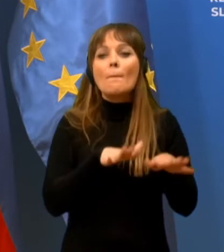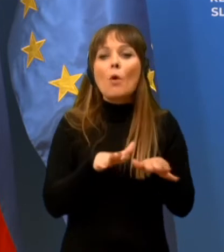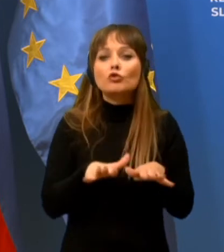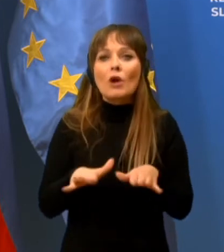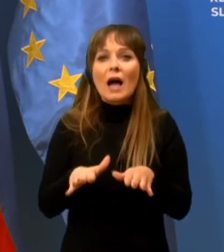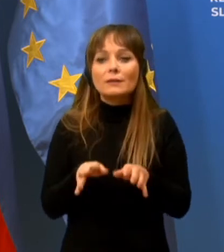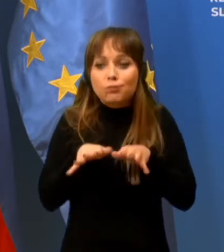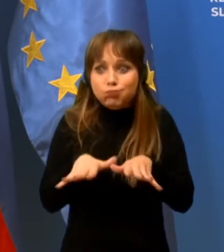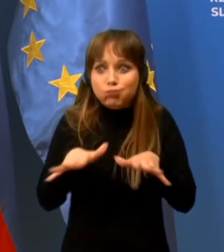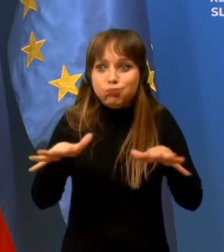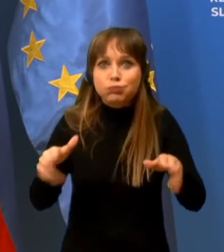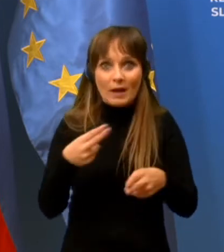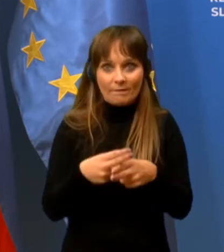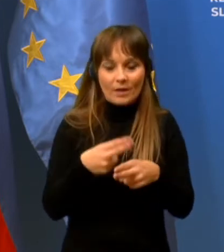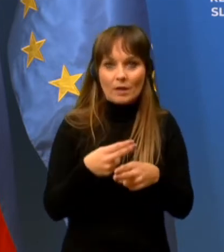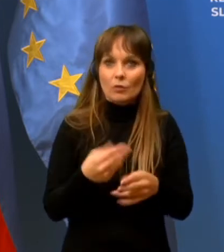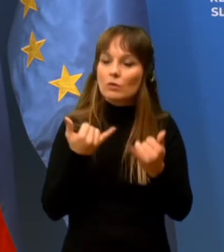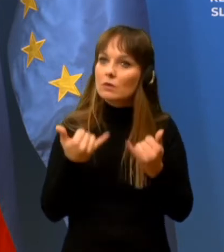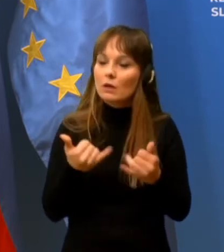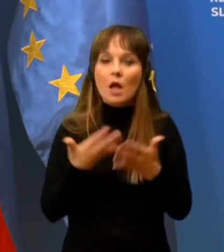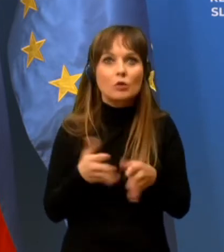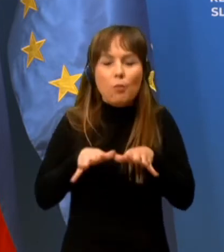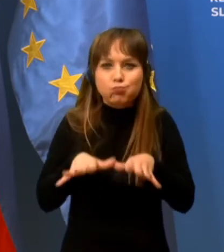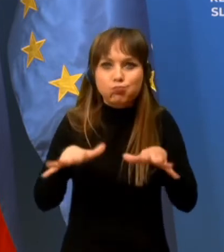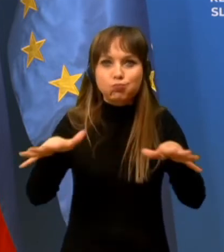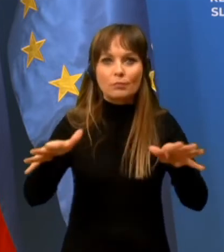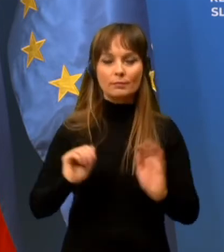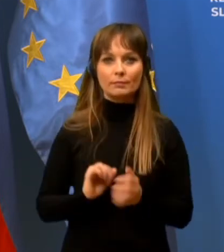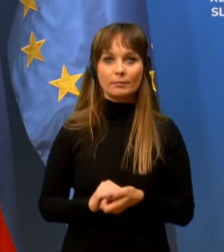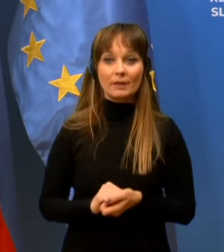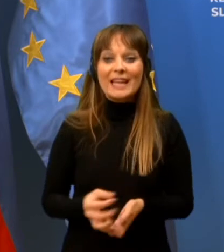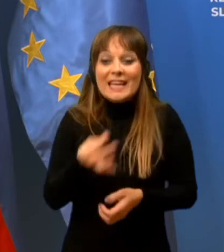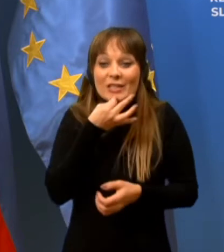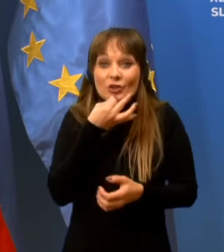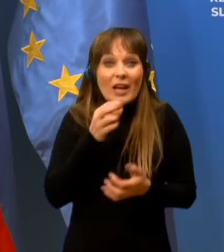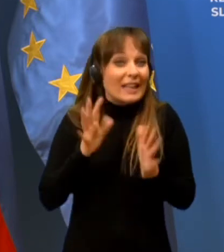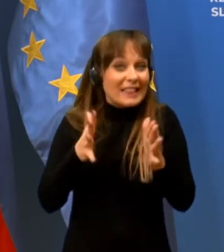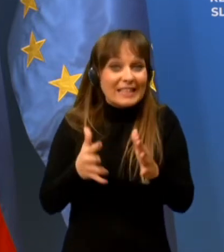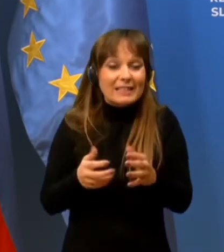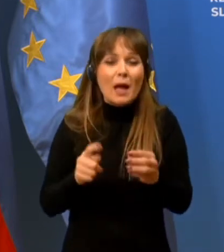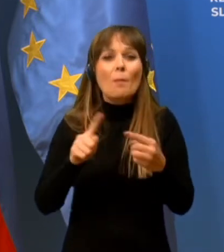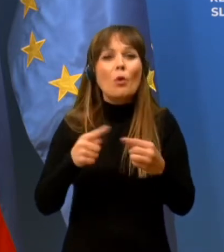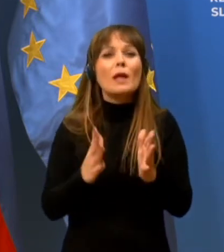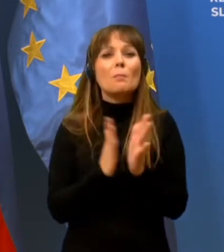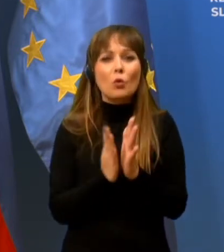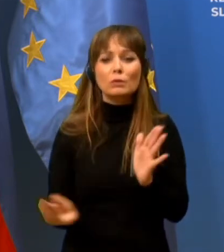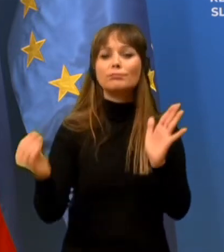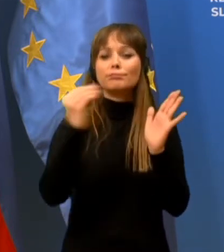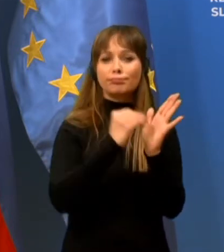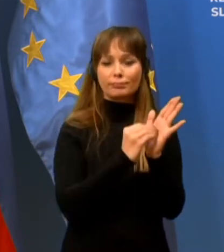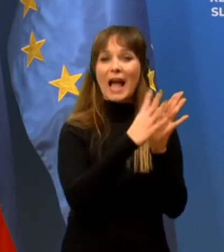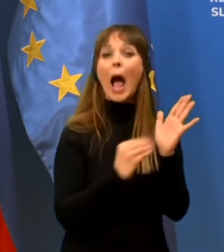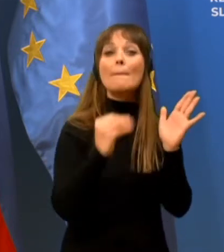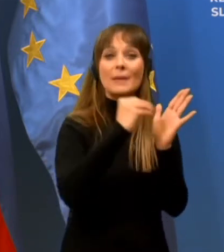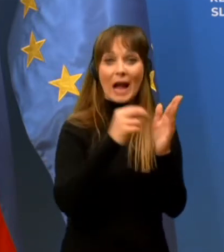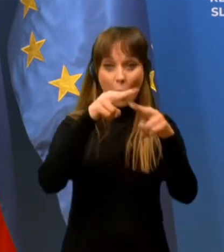virusa, ki se trenutno med nami širi resnično hitro. Če si še niste, si naložite aplikacijo Ostani zdrav.